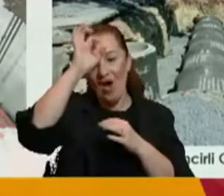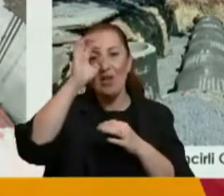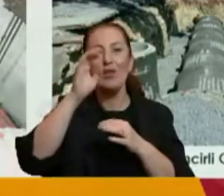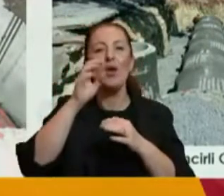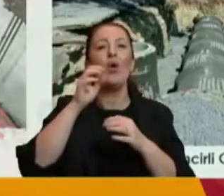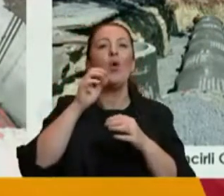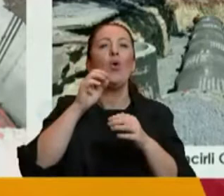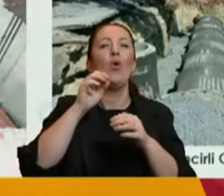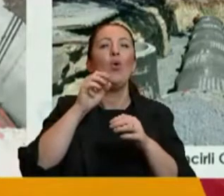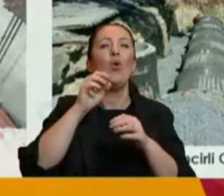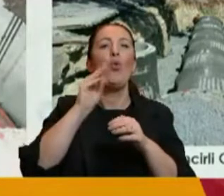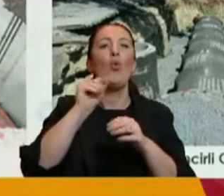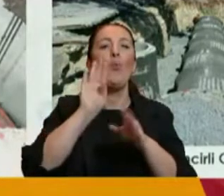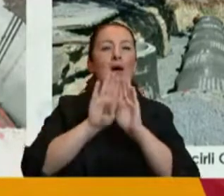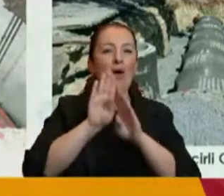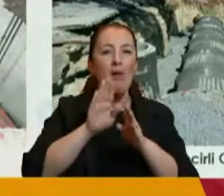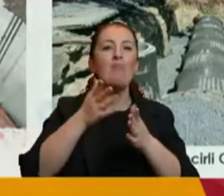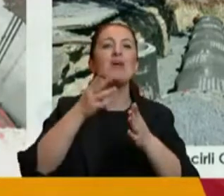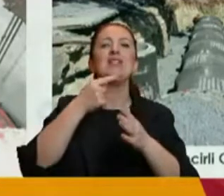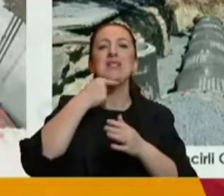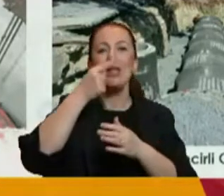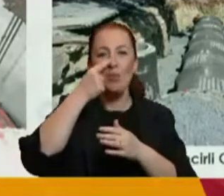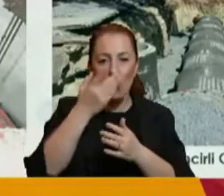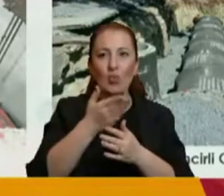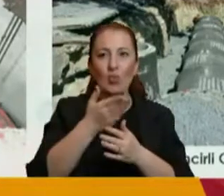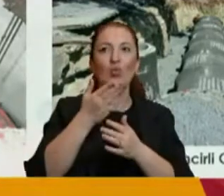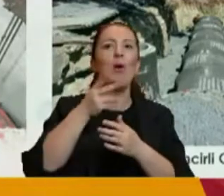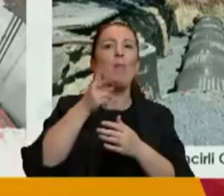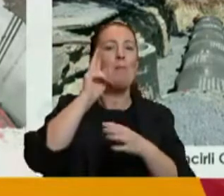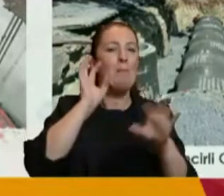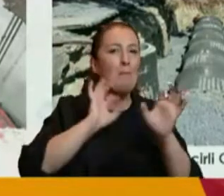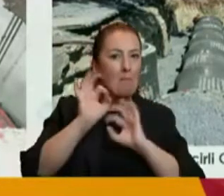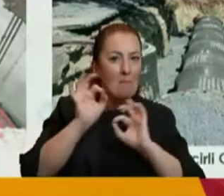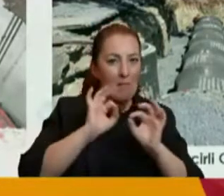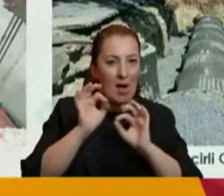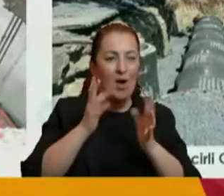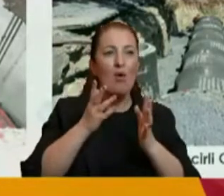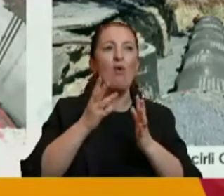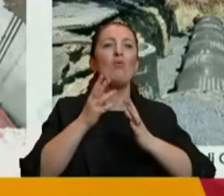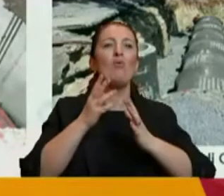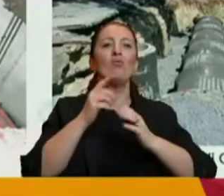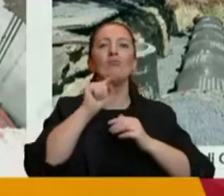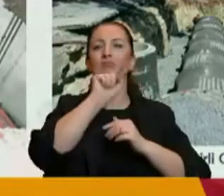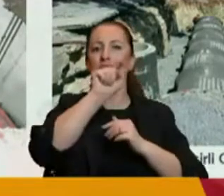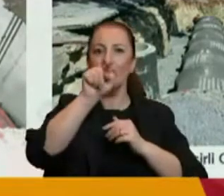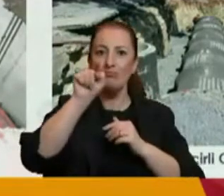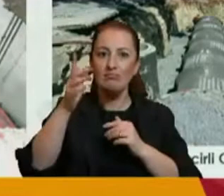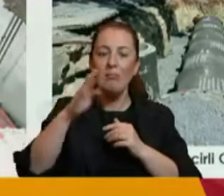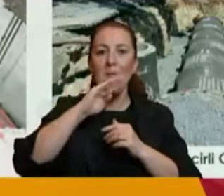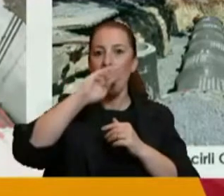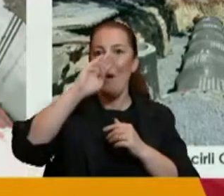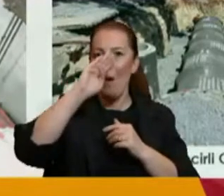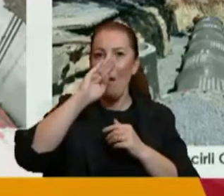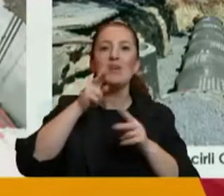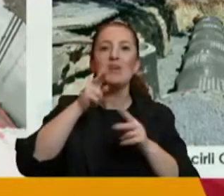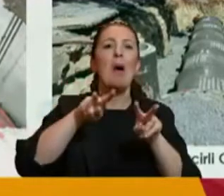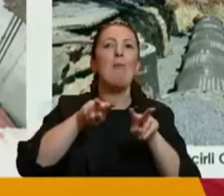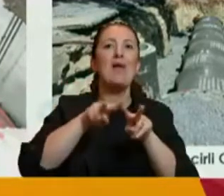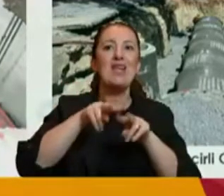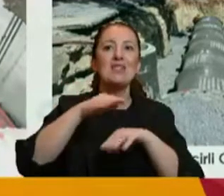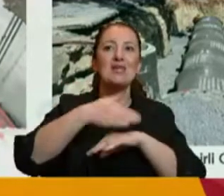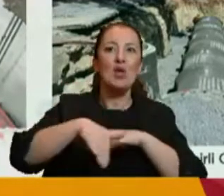altgeçidi Zeytinburnu on yıl Deresi Beyoğlu Meclisi Mebusan Caddesi Bayrampaşa Manastır Caddesi